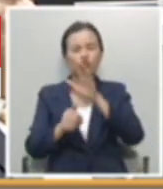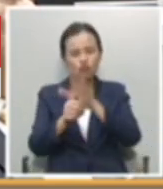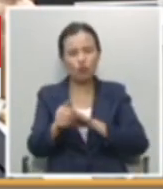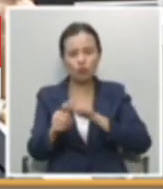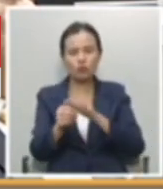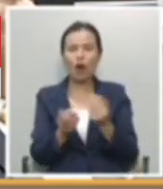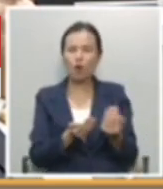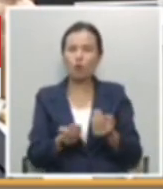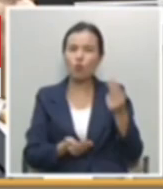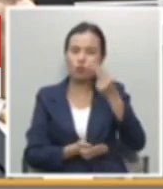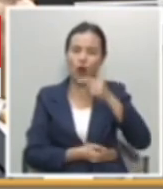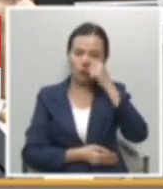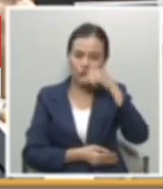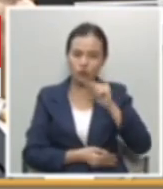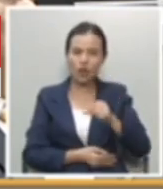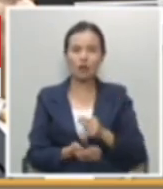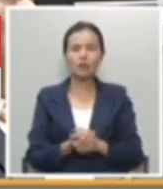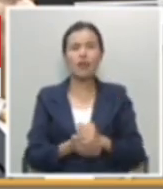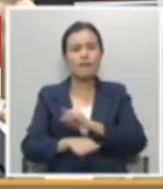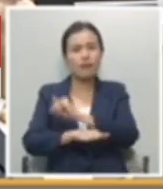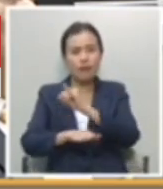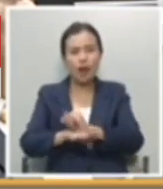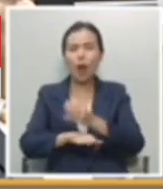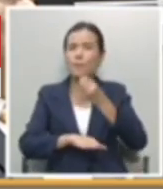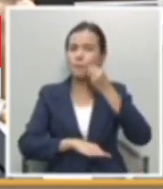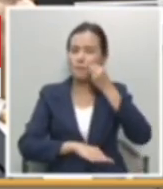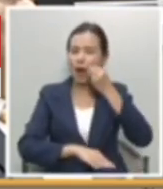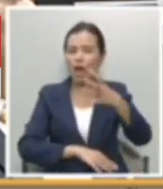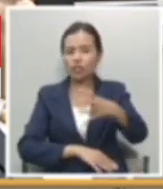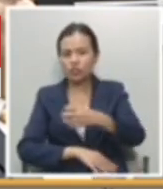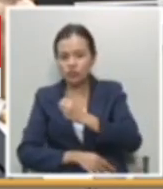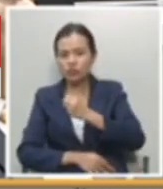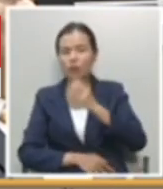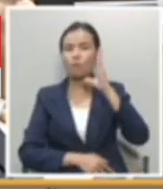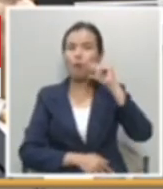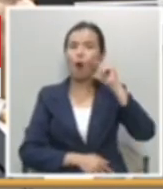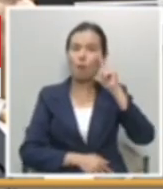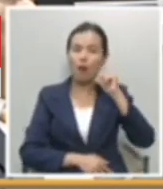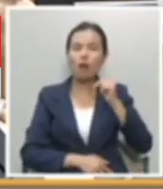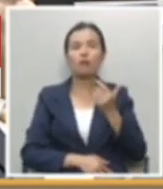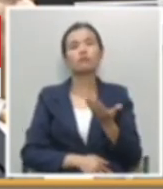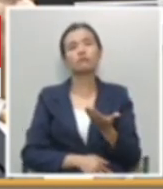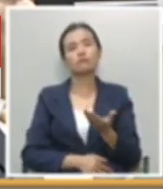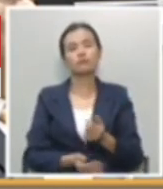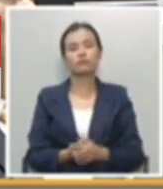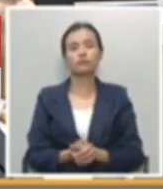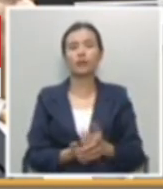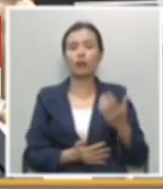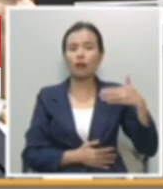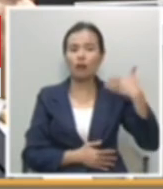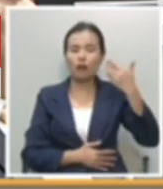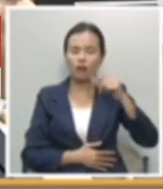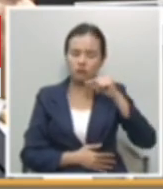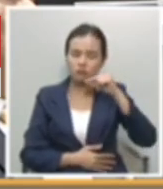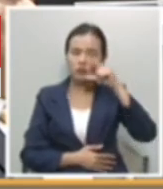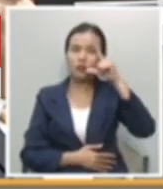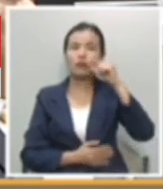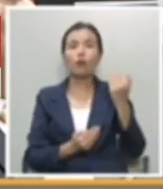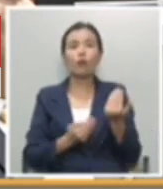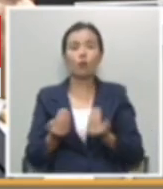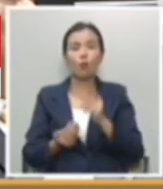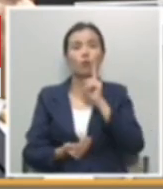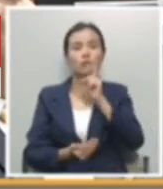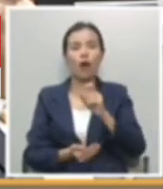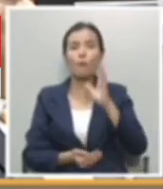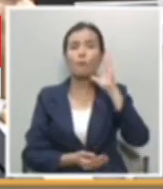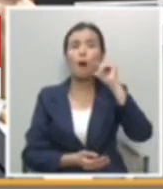กหลานคนไทยยึดที่ดินยึดบ้านของพ่อแม่เด็กวันหนึ่งตื่นเช้าขึ้นมาลูกถามพ่อ